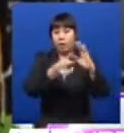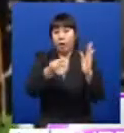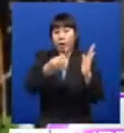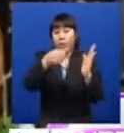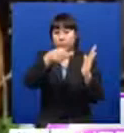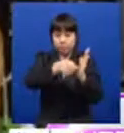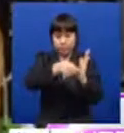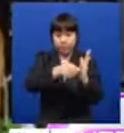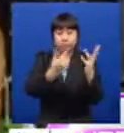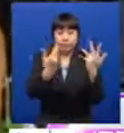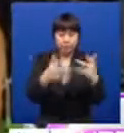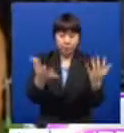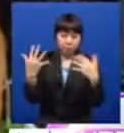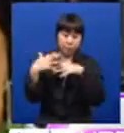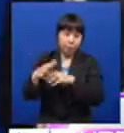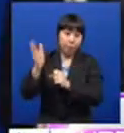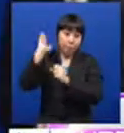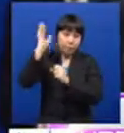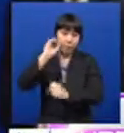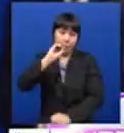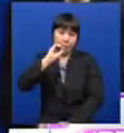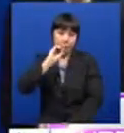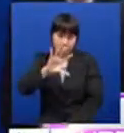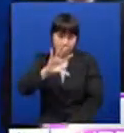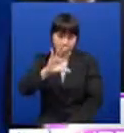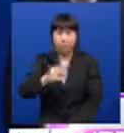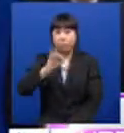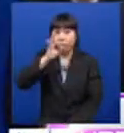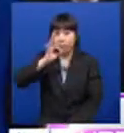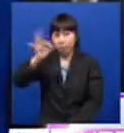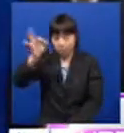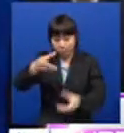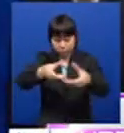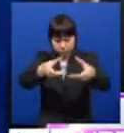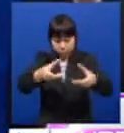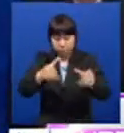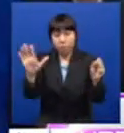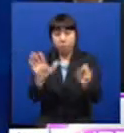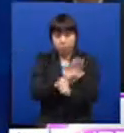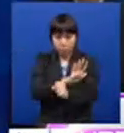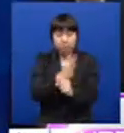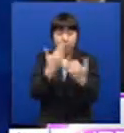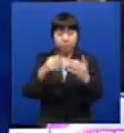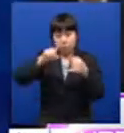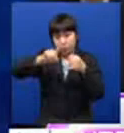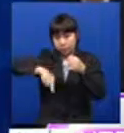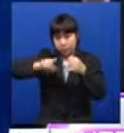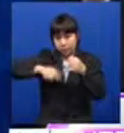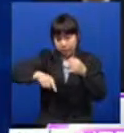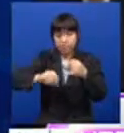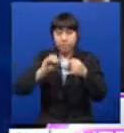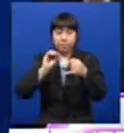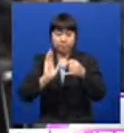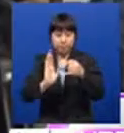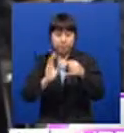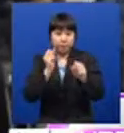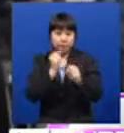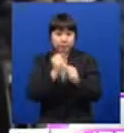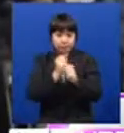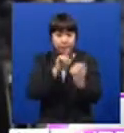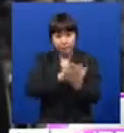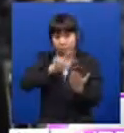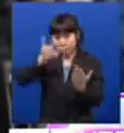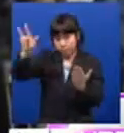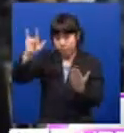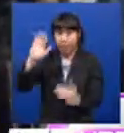จากนั้นได้ร่วมแถลงยืนยันว่าคำฟ้องครบถ้วนสมบูรณ์โดยท้ายคำฟ้องไม่มีการคัดค้านการเดินทางออก